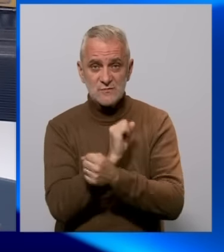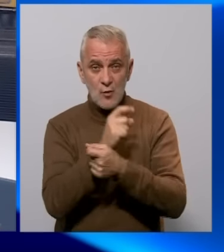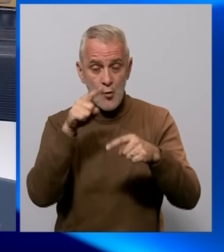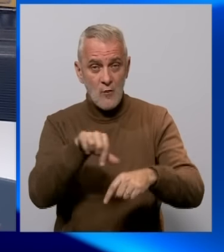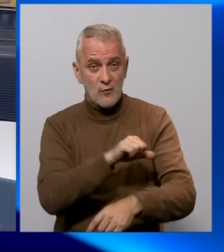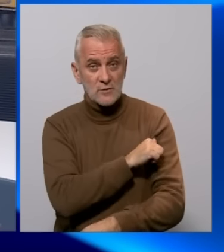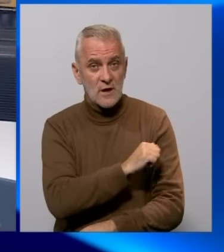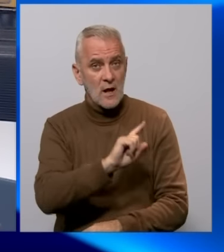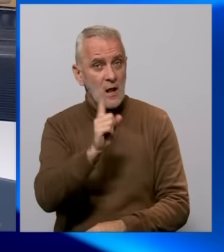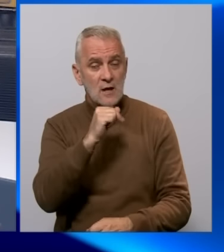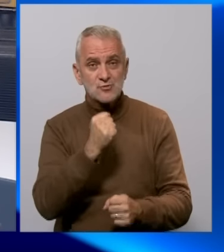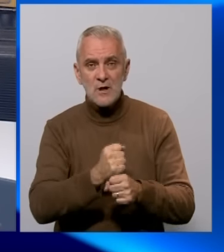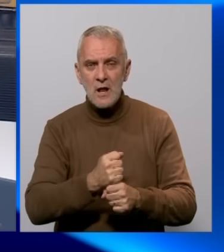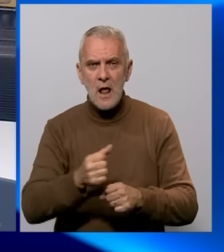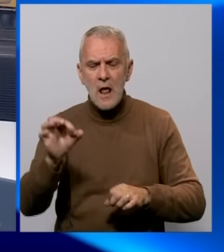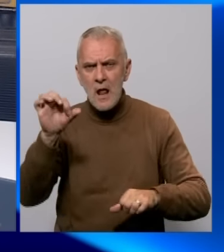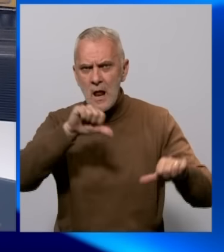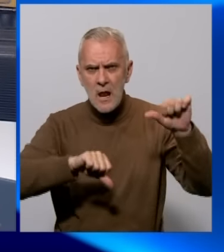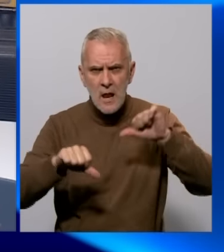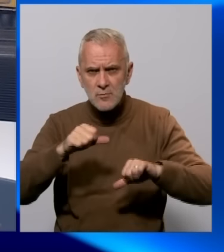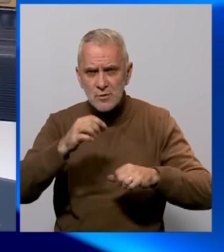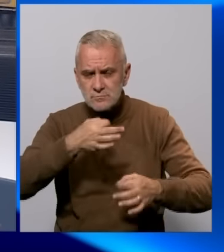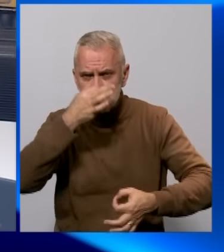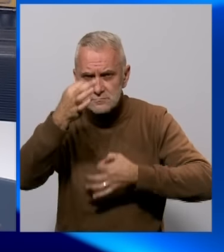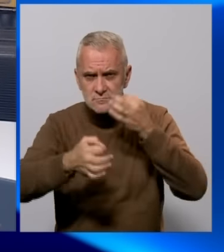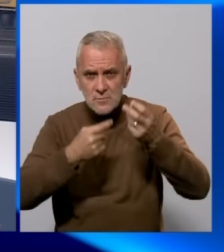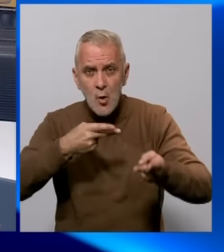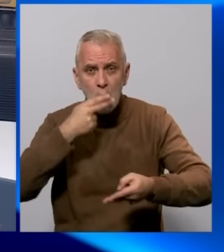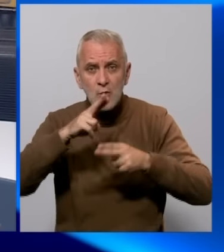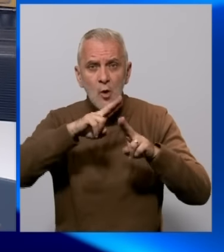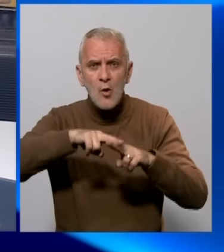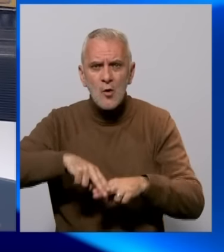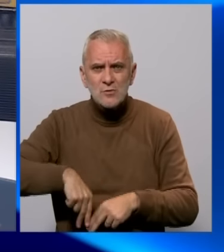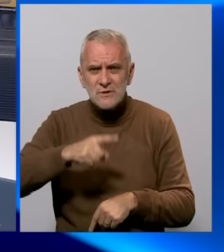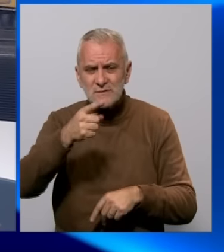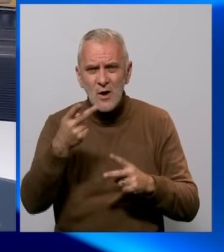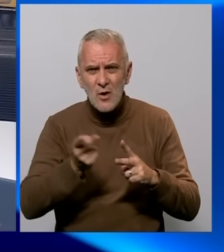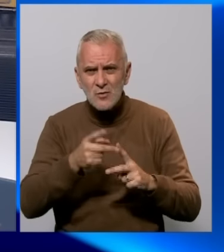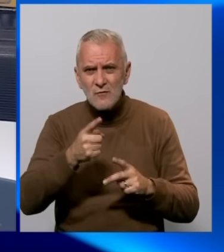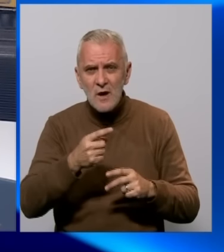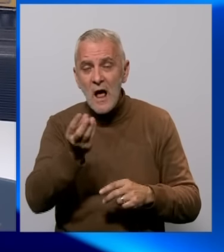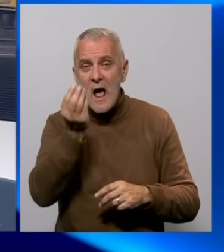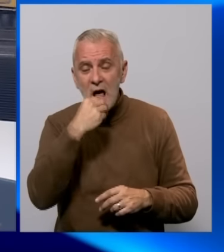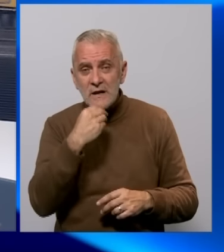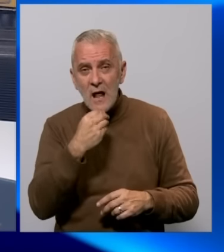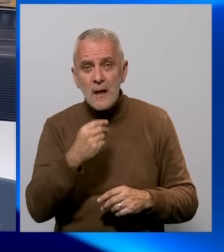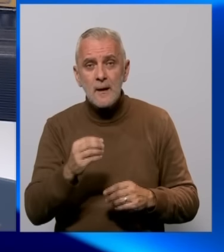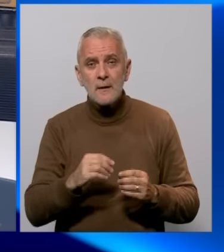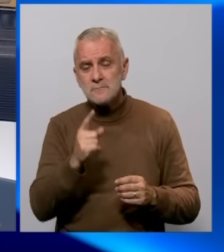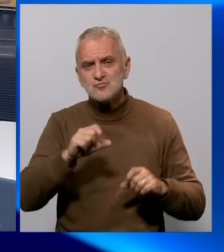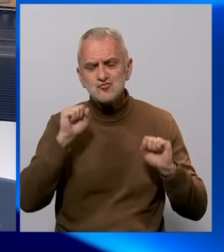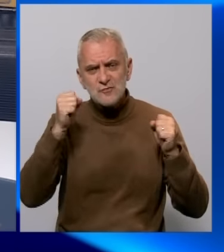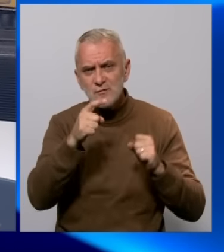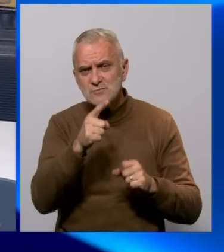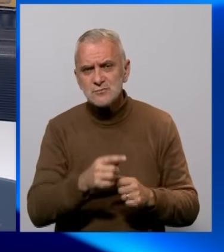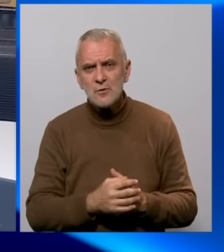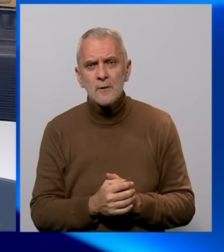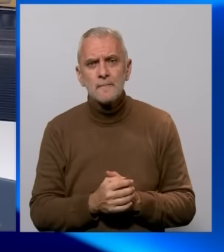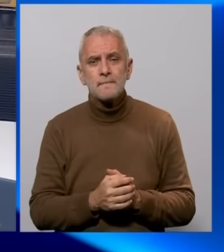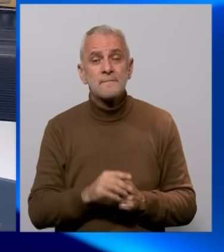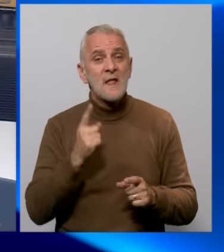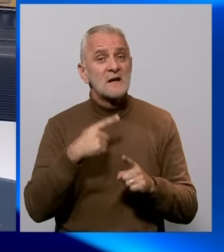ovoj godini nisu vršene laboratorijske analize i kontrola ostataka pesticida u i na hrani biljnog i životinjskog